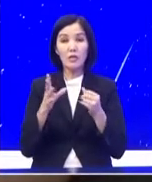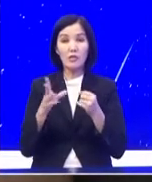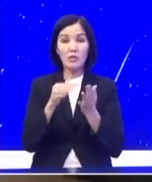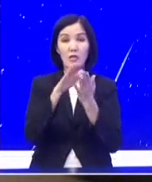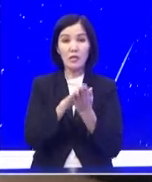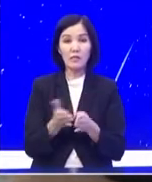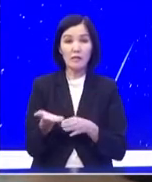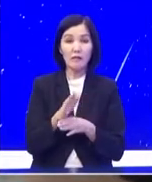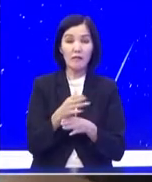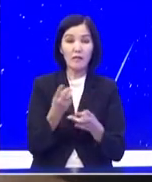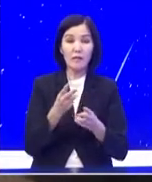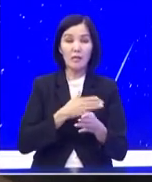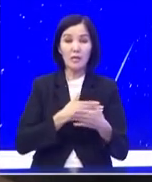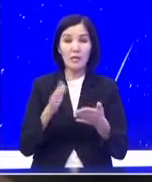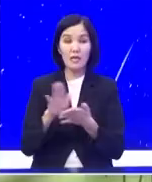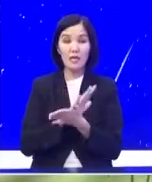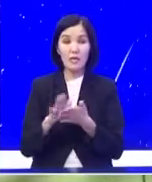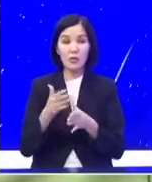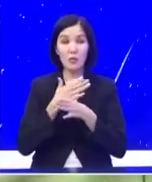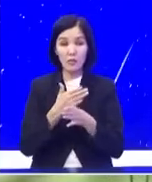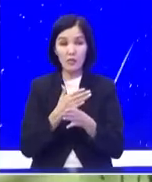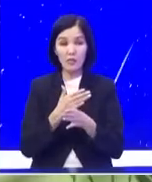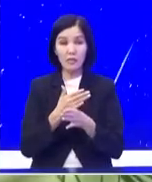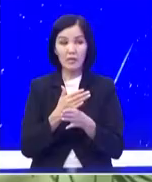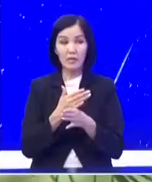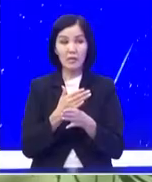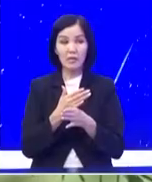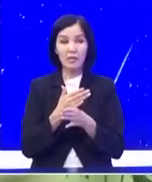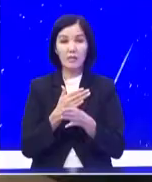дегенде жаңа еріктілерге бізге болысты. Сол кезде